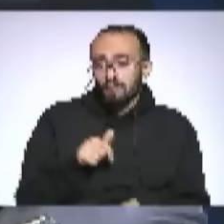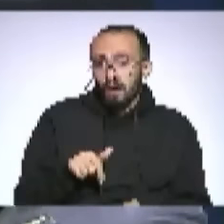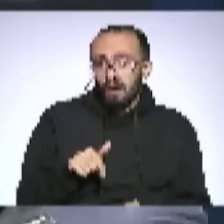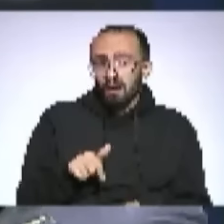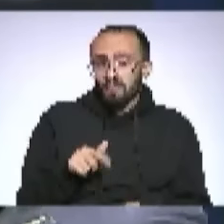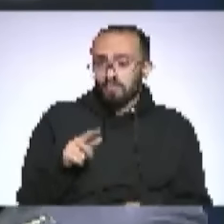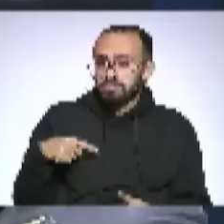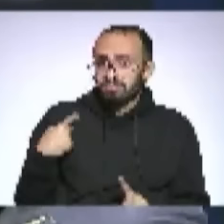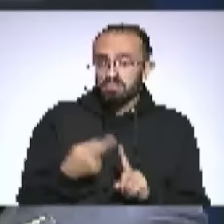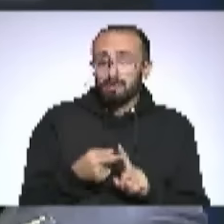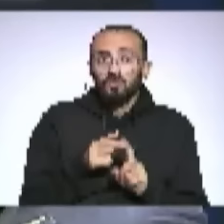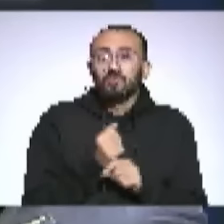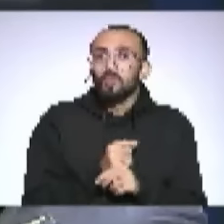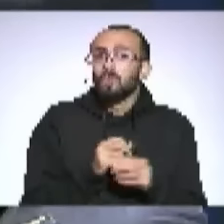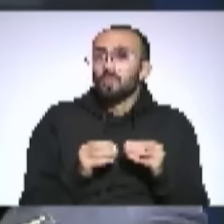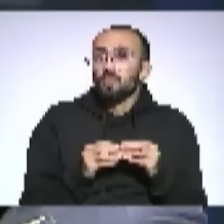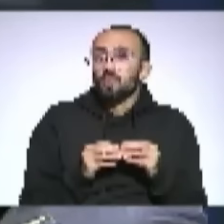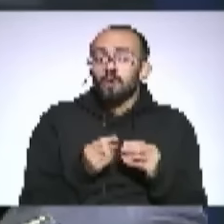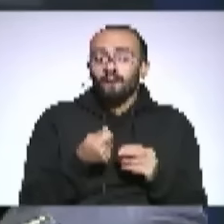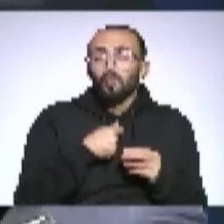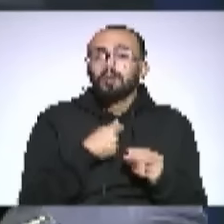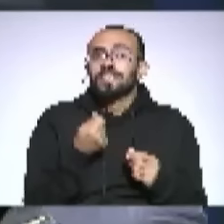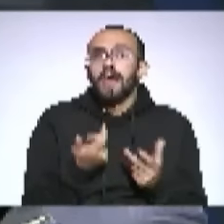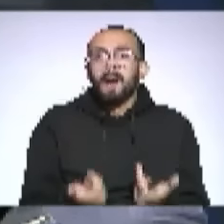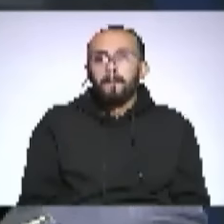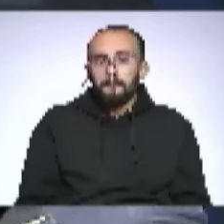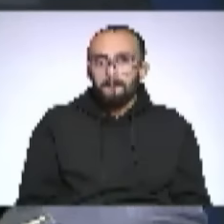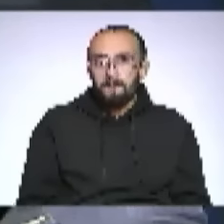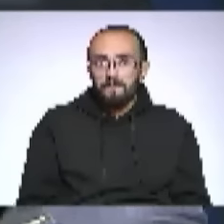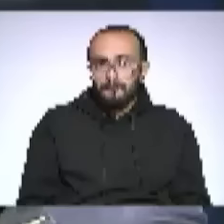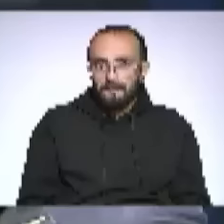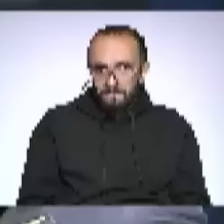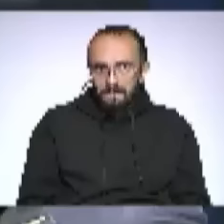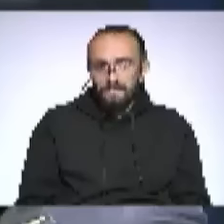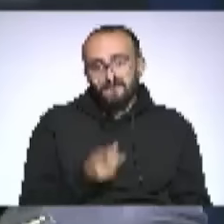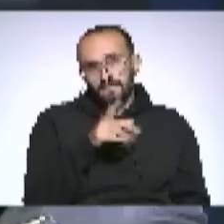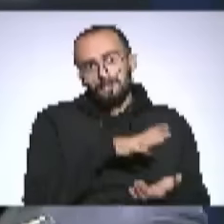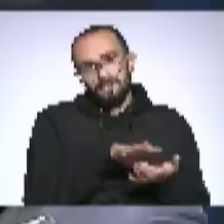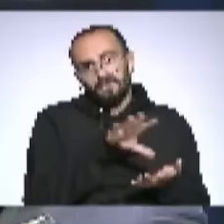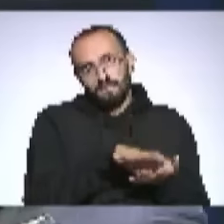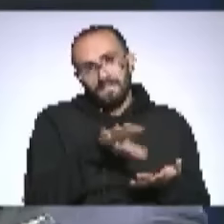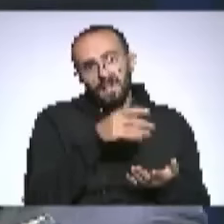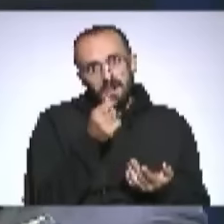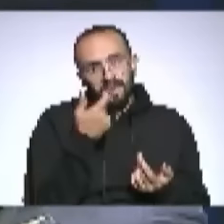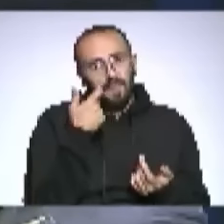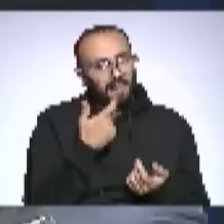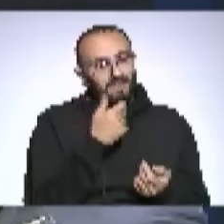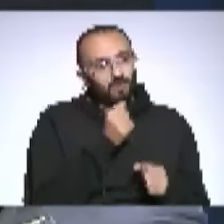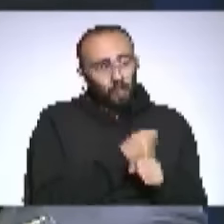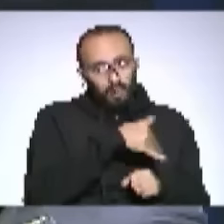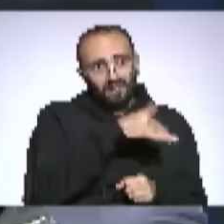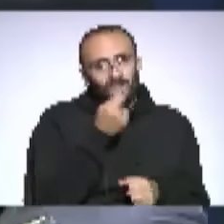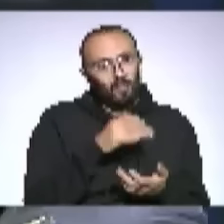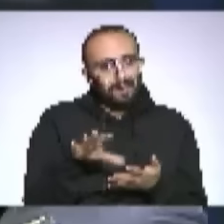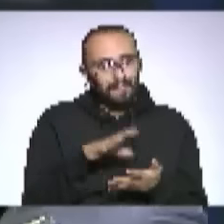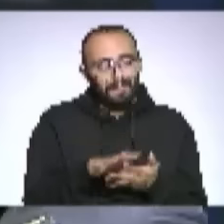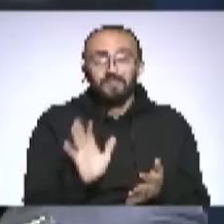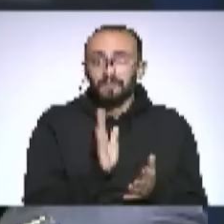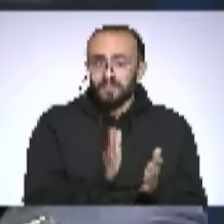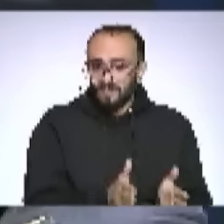وهتشتغل ايه وهتوفر ايه في مقابل هتصفي ايه عشان بتشتغلي نمره